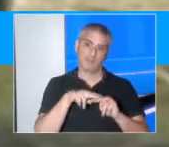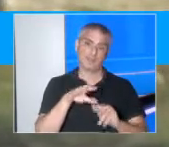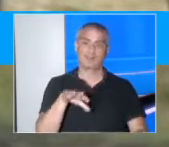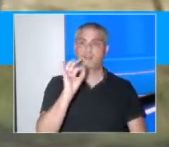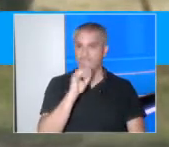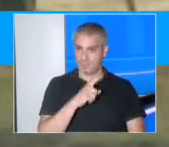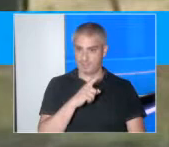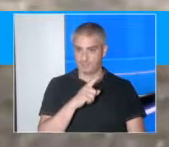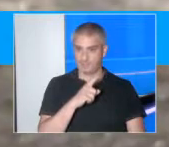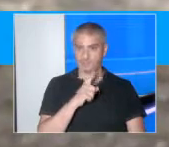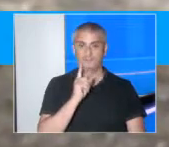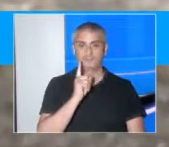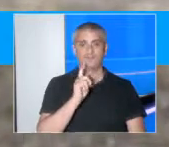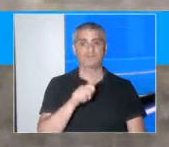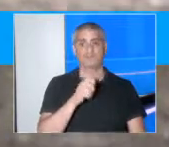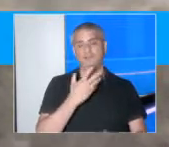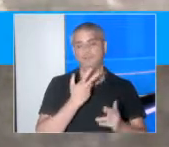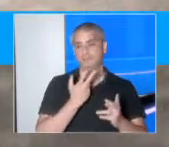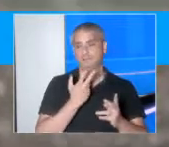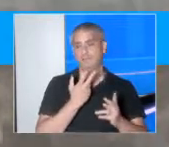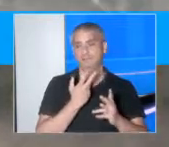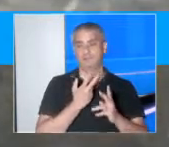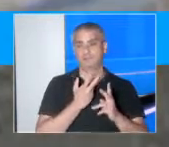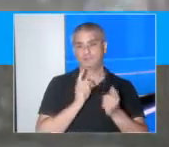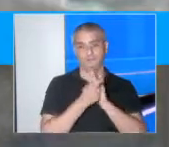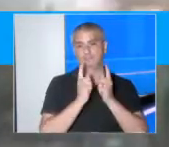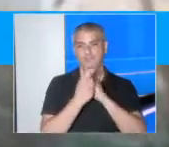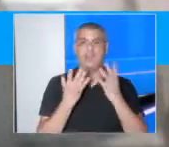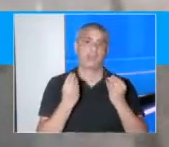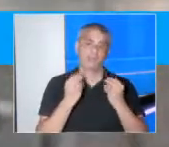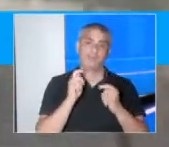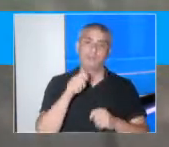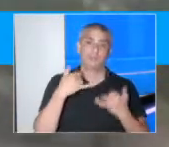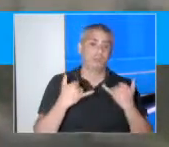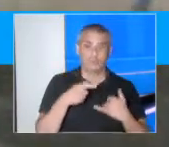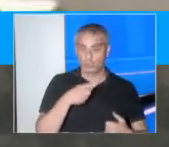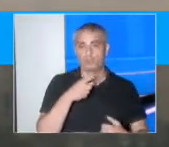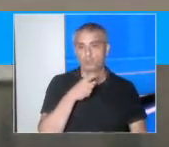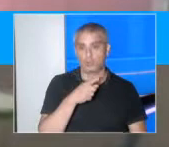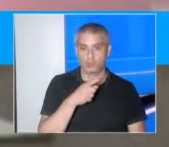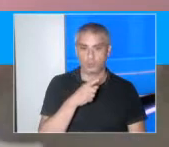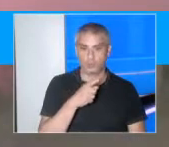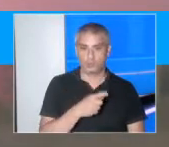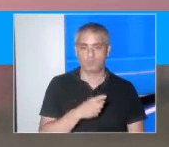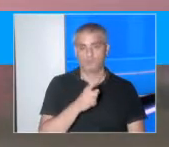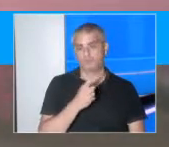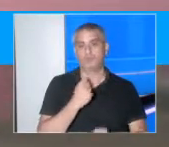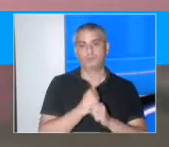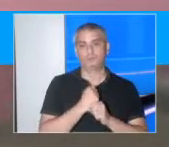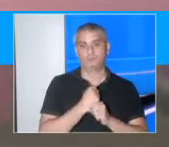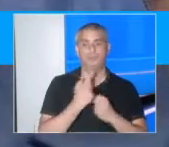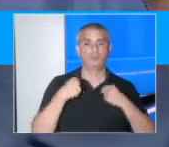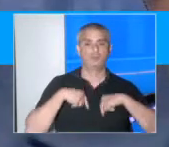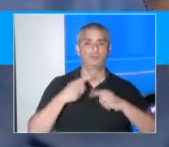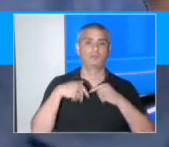נבחר, אבל הכנסת חלפה לעתים קרובות. בכנסת הנוכחית הוא כהן כיושב ראש